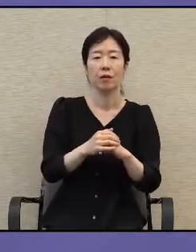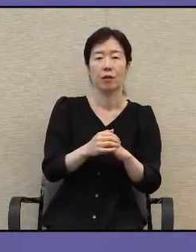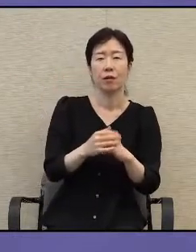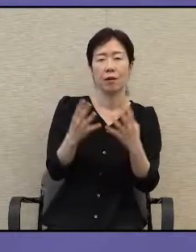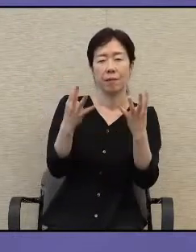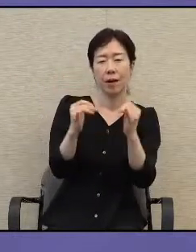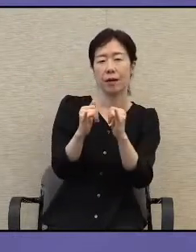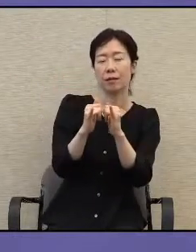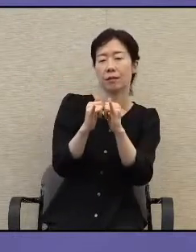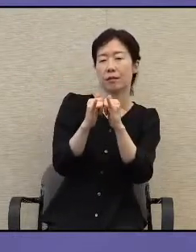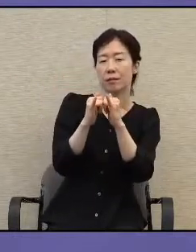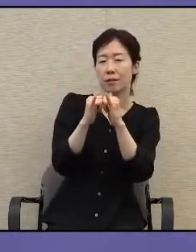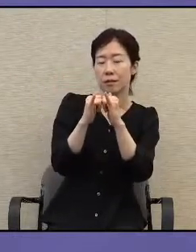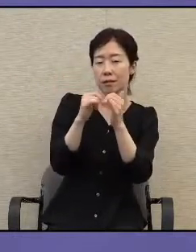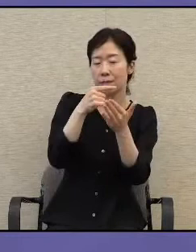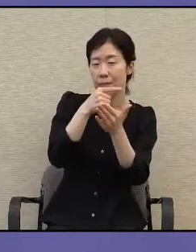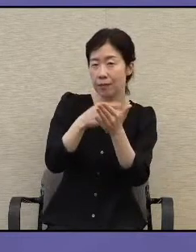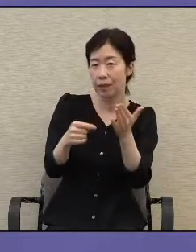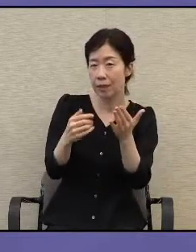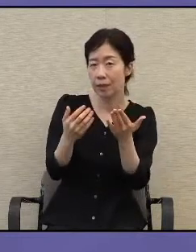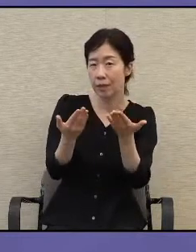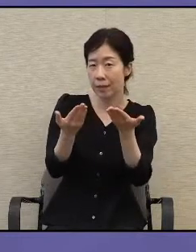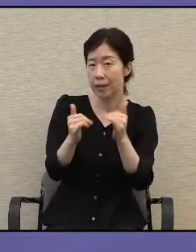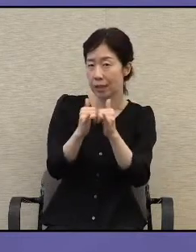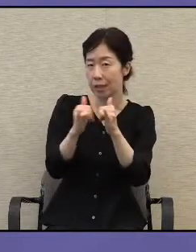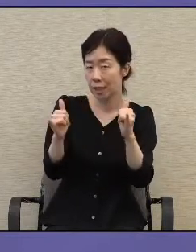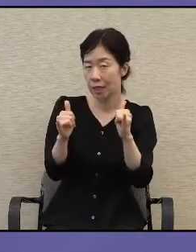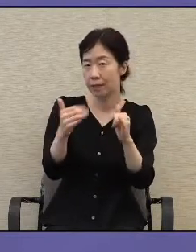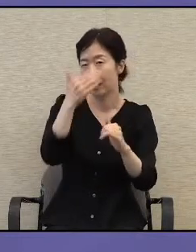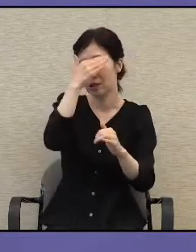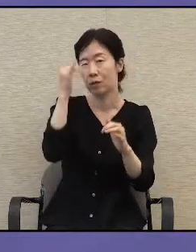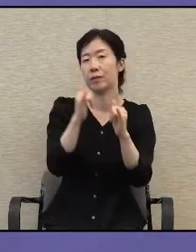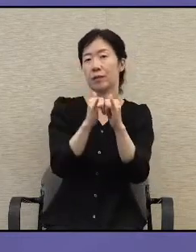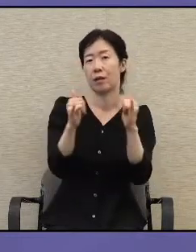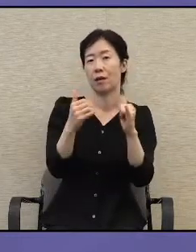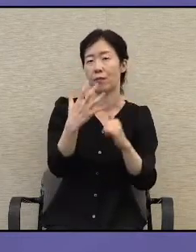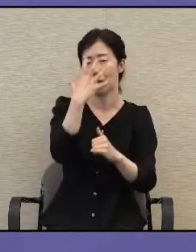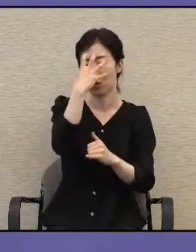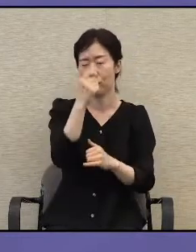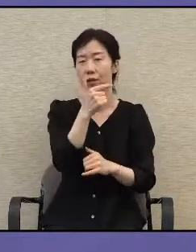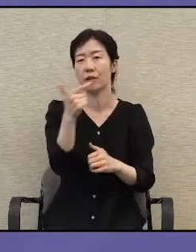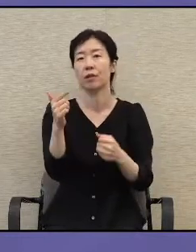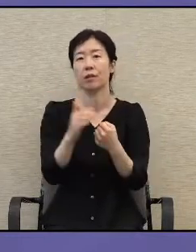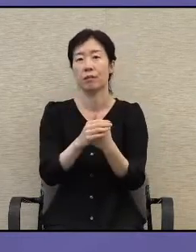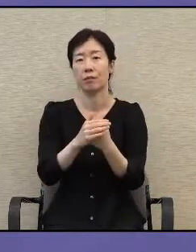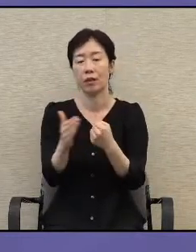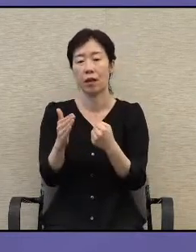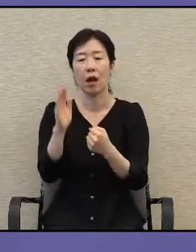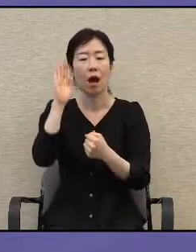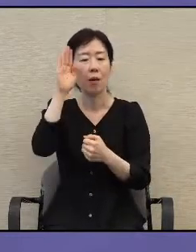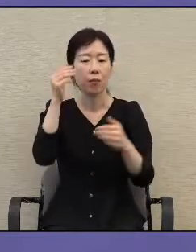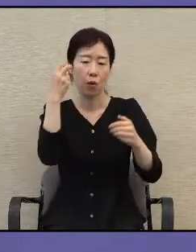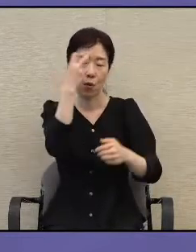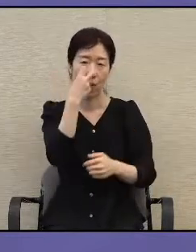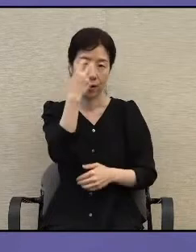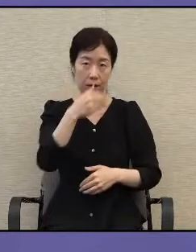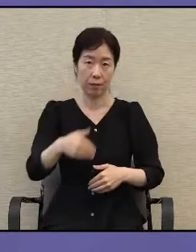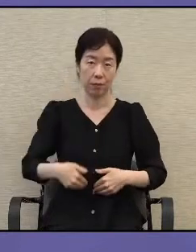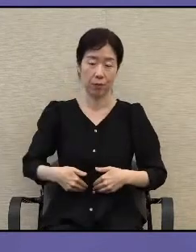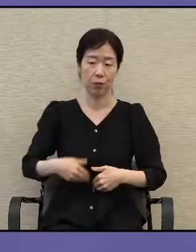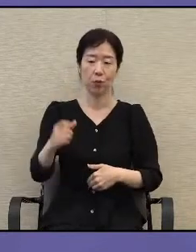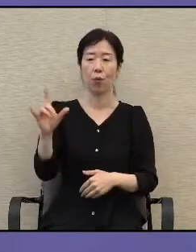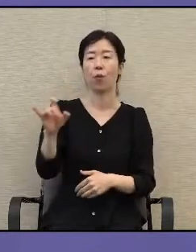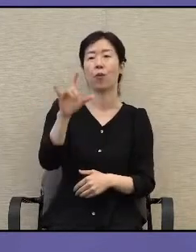많은 영향을 받고 있다는 부분, 특히 이제 저희가 이 조기 개입하는 부분을 이제 신경을 써야 되겠습니다. 또한 이